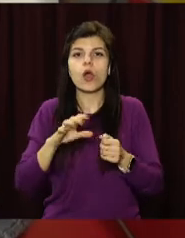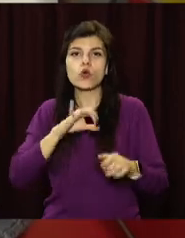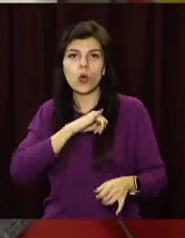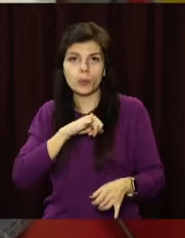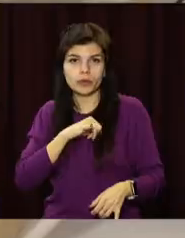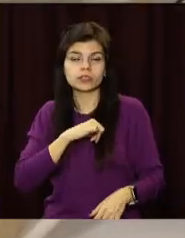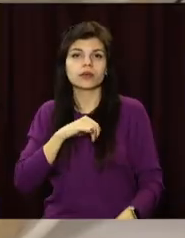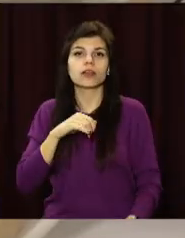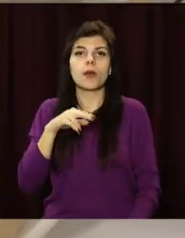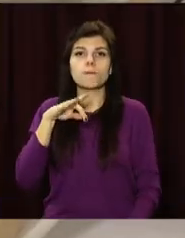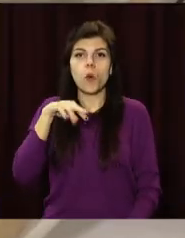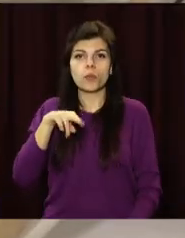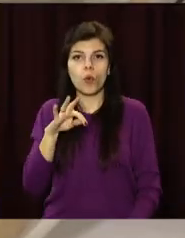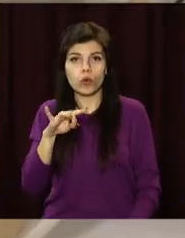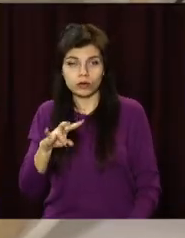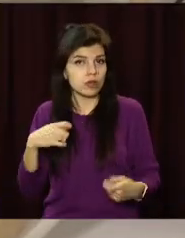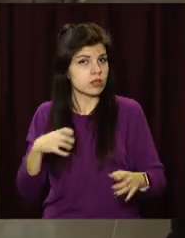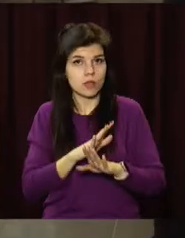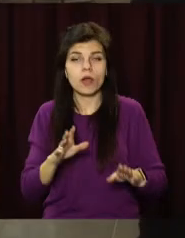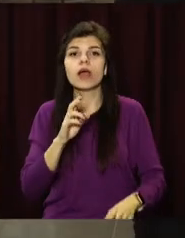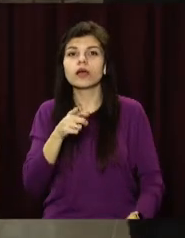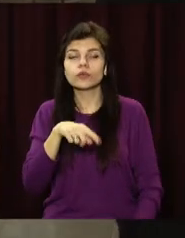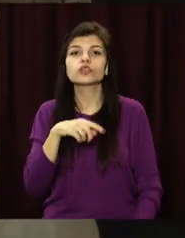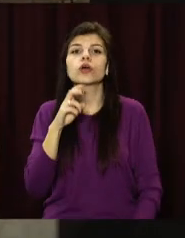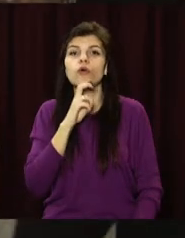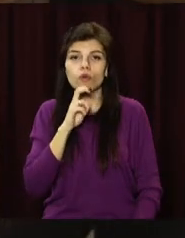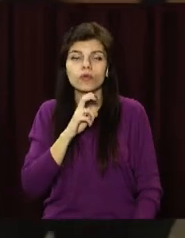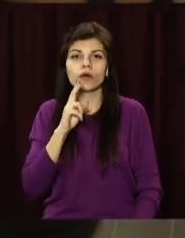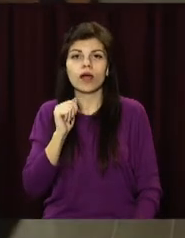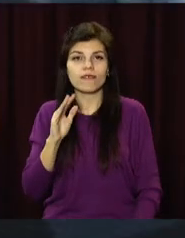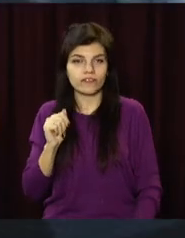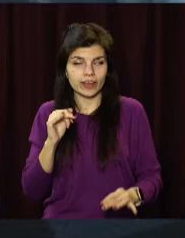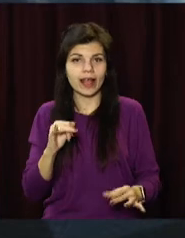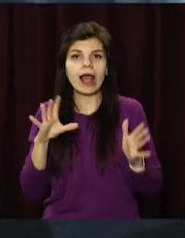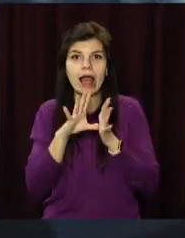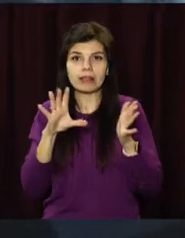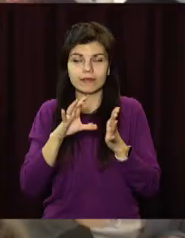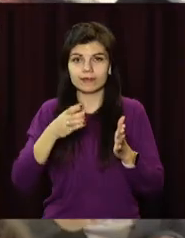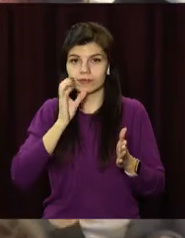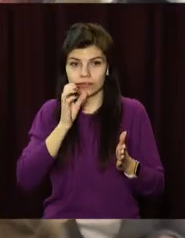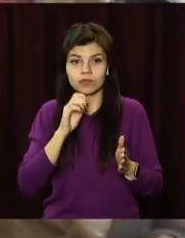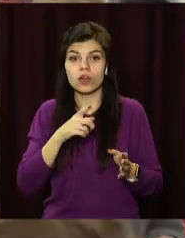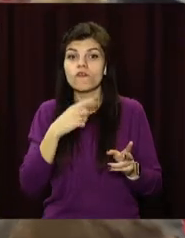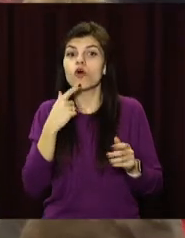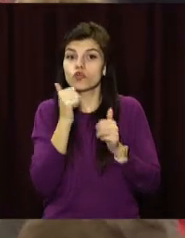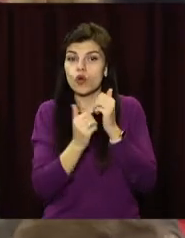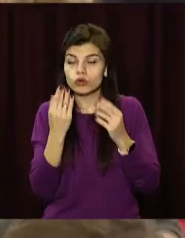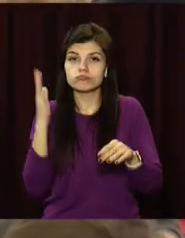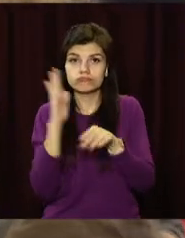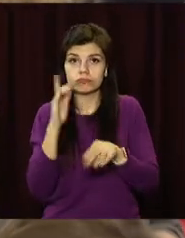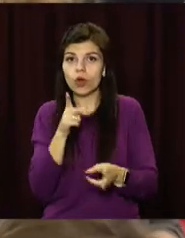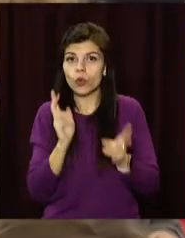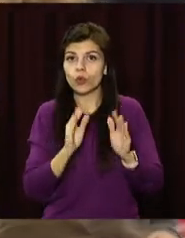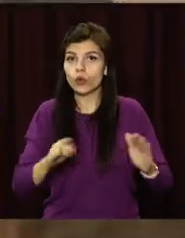чи попкорн. І тим паче каву та енергетики. Натомість зобов'язали навчальні заклади щодня